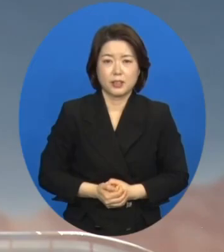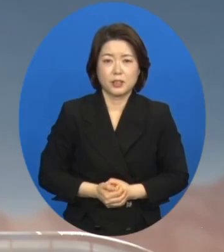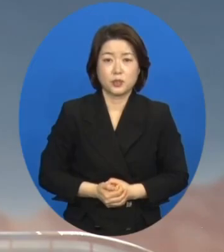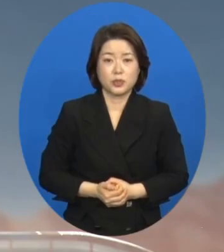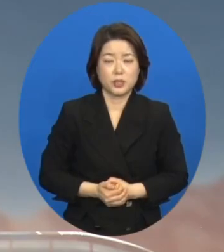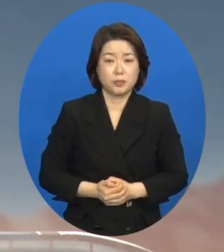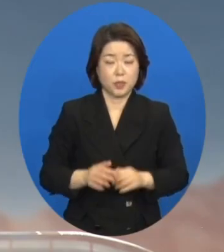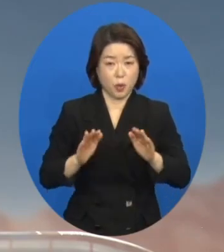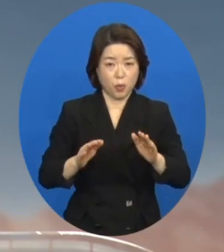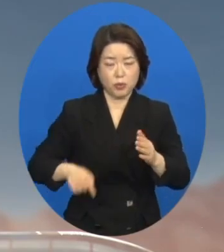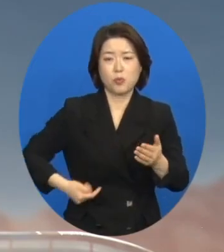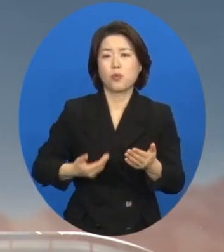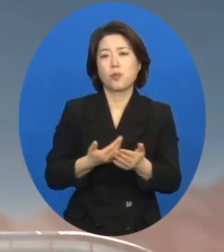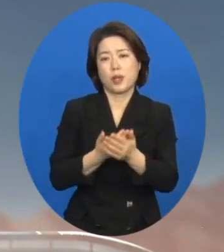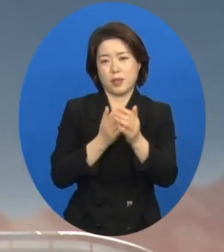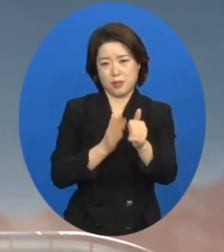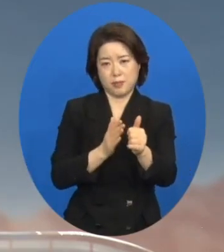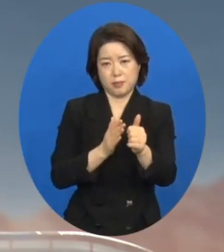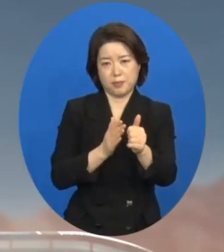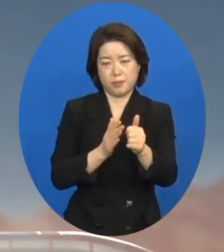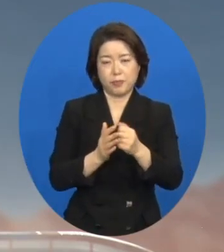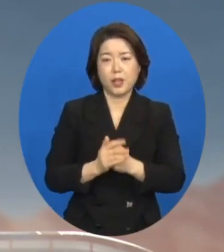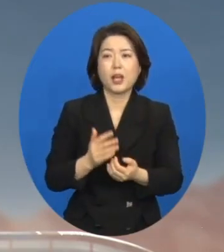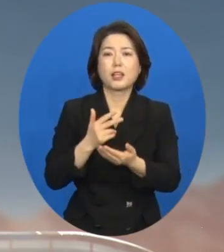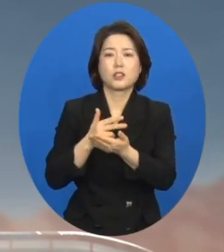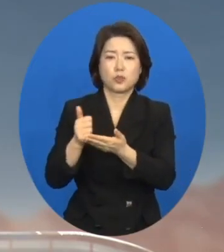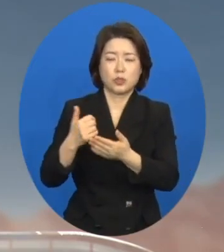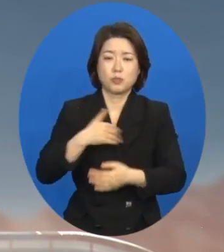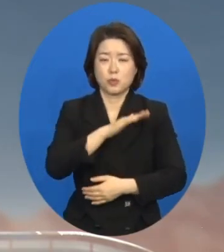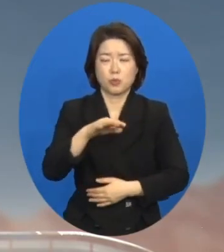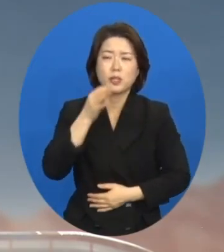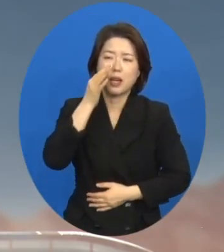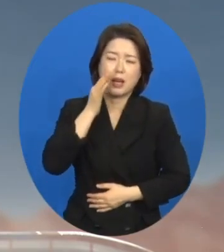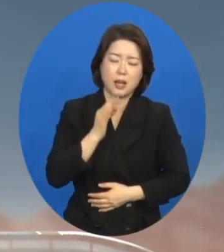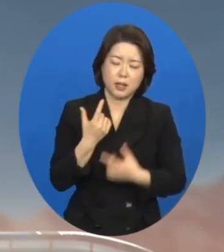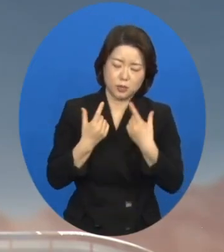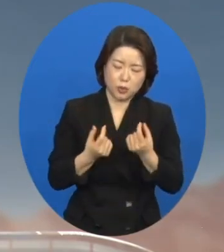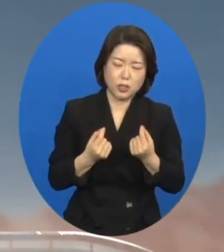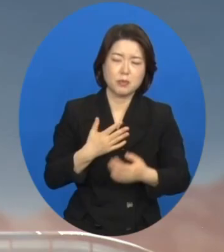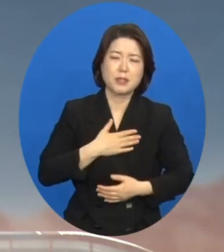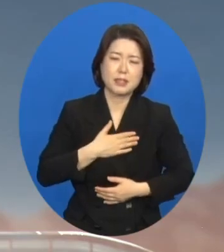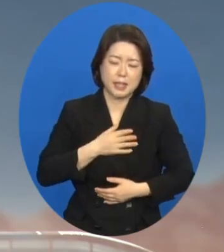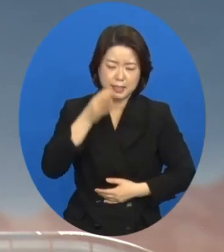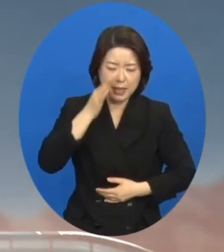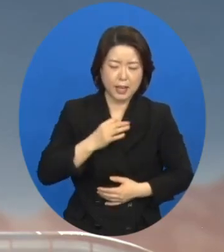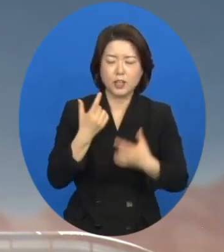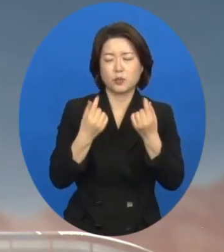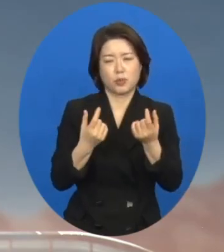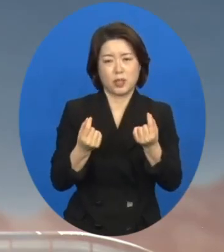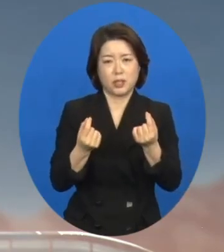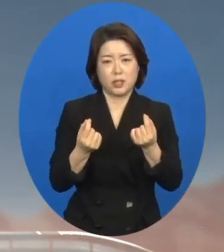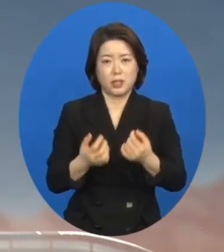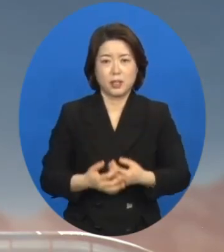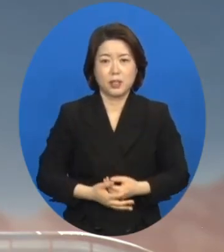이 시간 우리 회개했으면 좋겠습니다. 주님 우리가 아간입니다. 우리가 아간입니다.